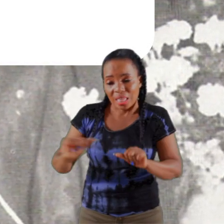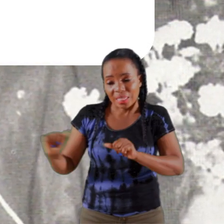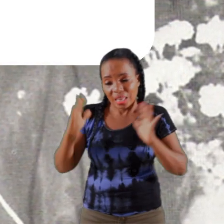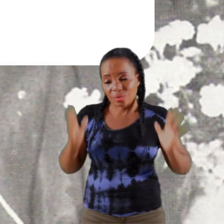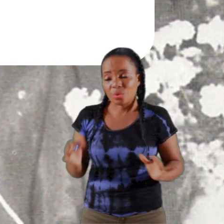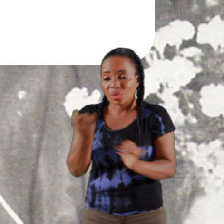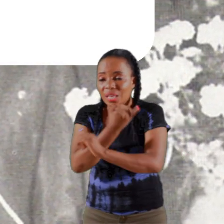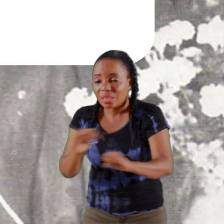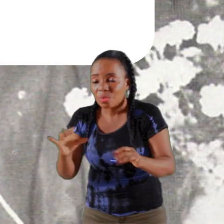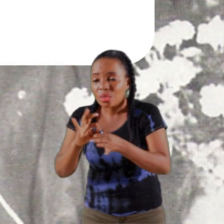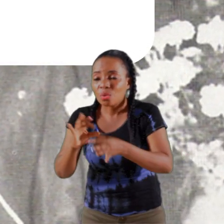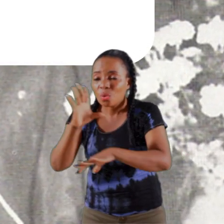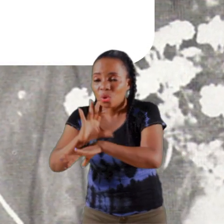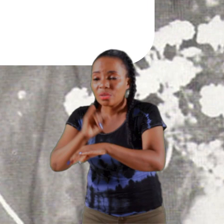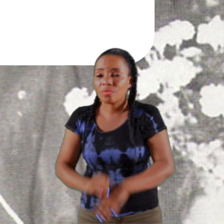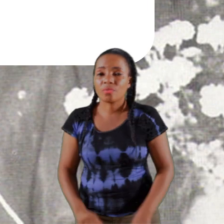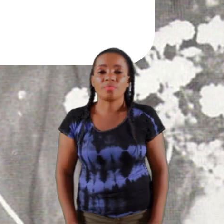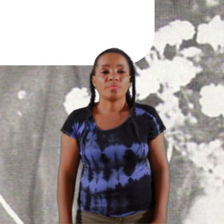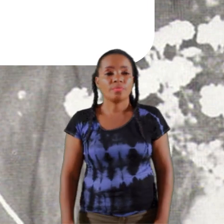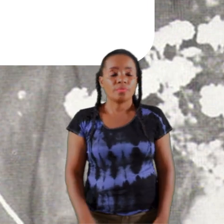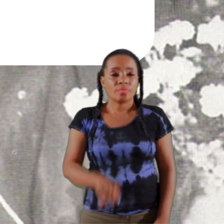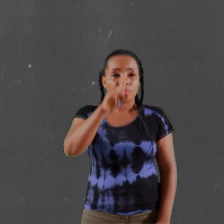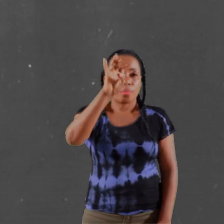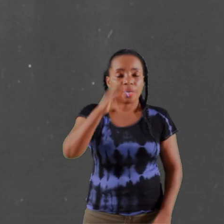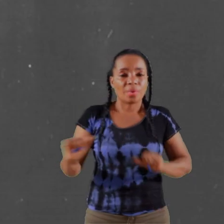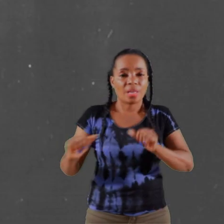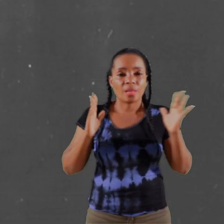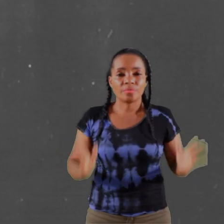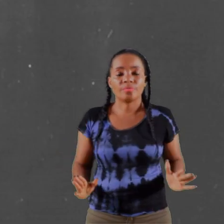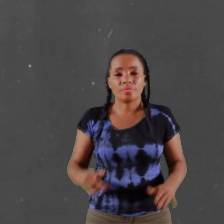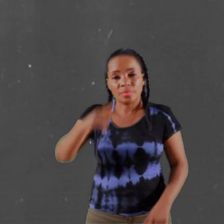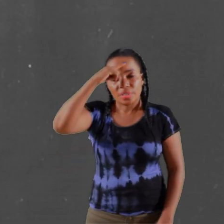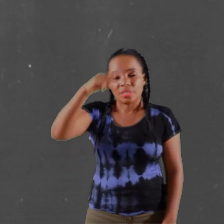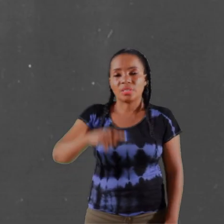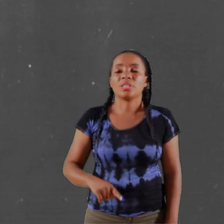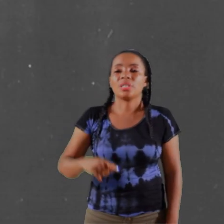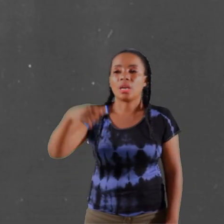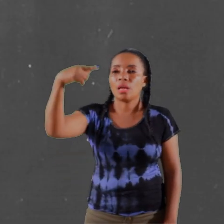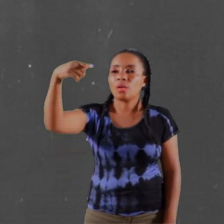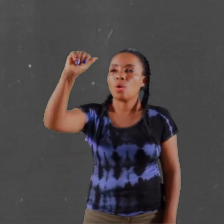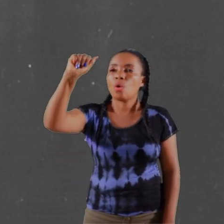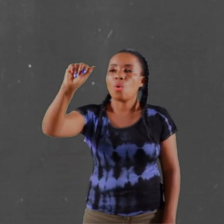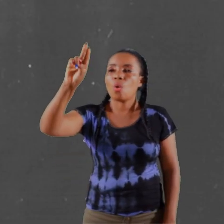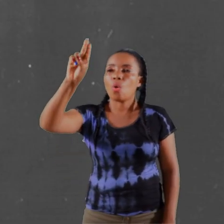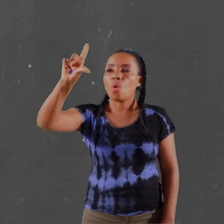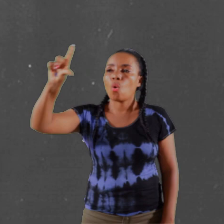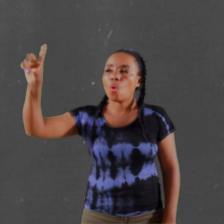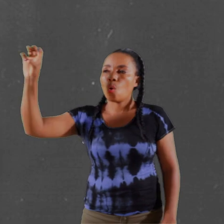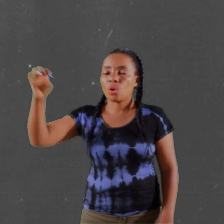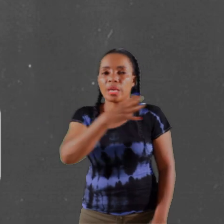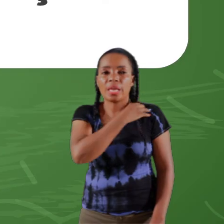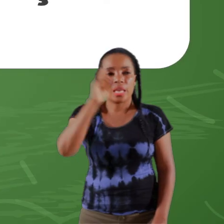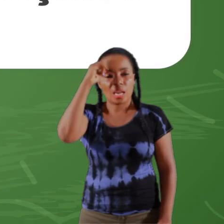acteurs de l'indépendance de la Côte d'Ivoire. Nous avons comme premier acteur le général de Gaulle et le gouverneur des colonies de